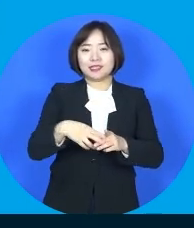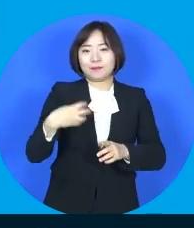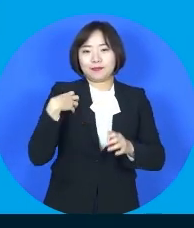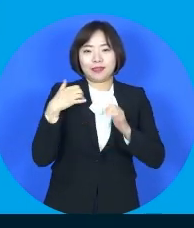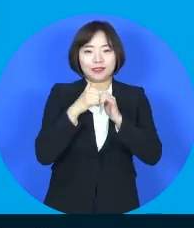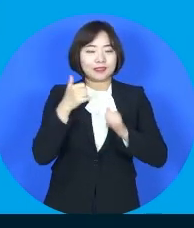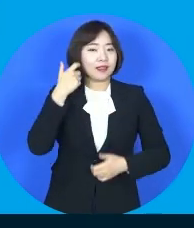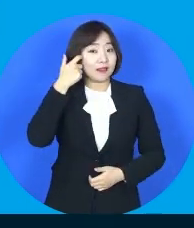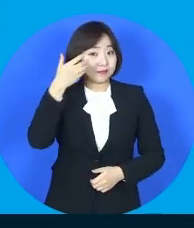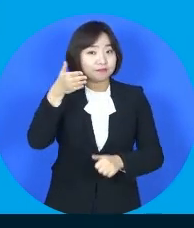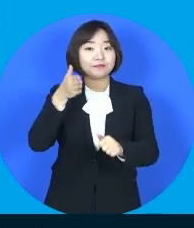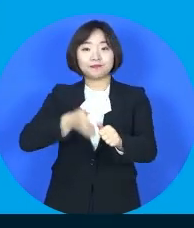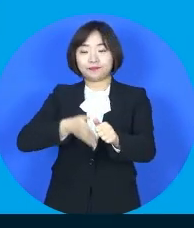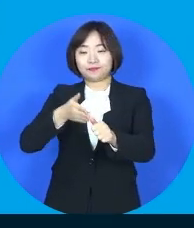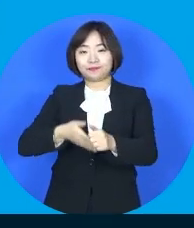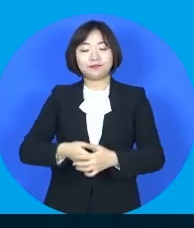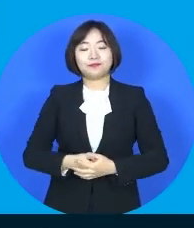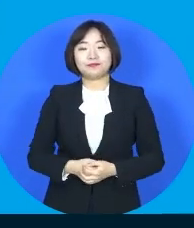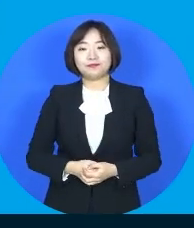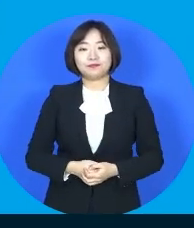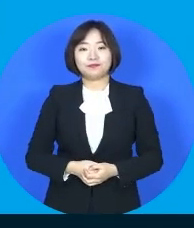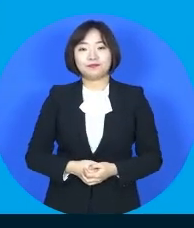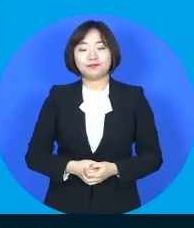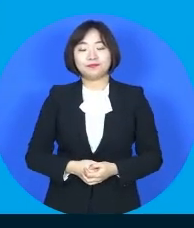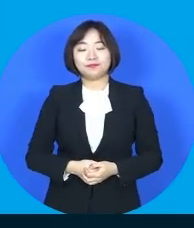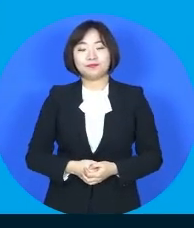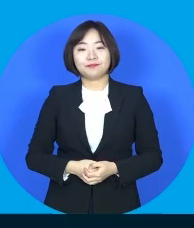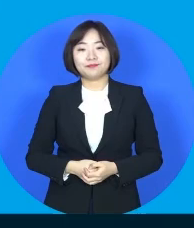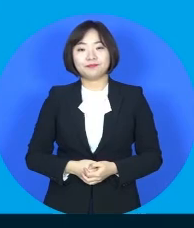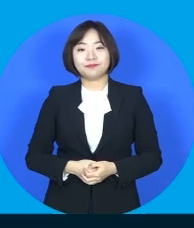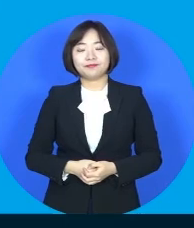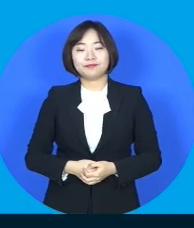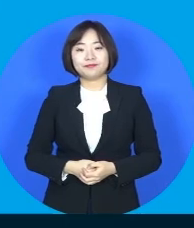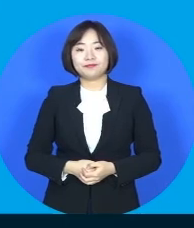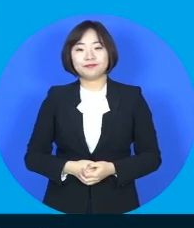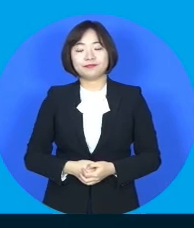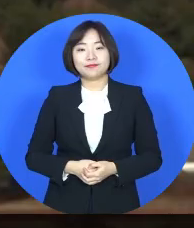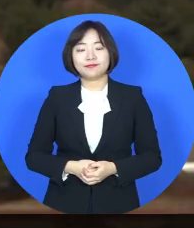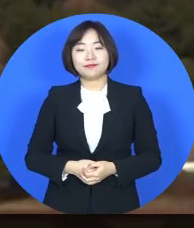종합지원센터 채용 지원 담당자에게 문의 바랍니다.